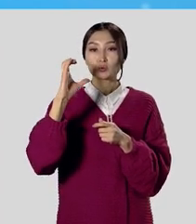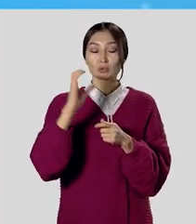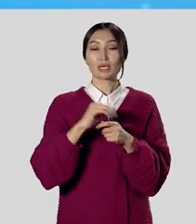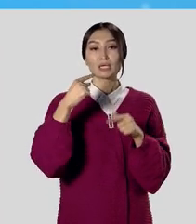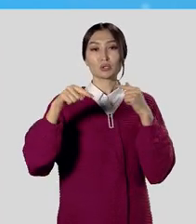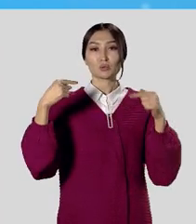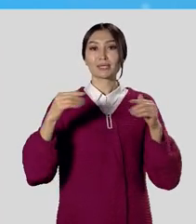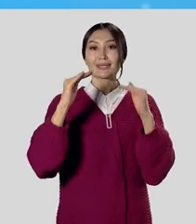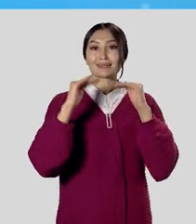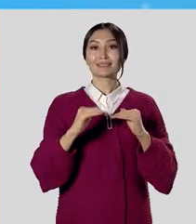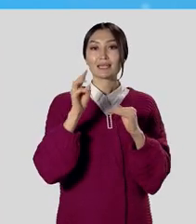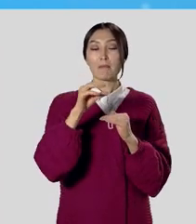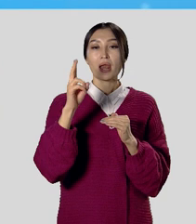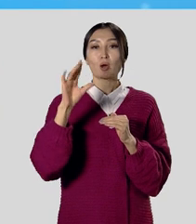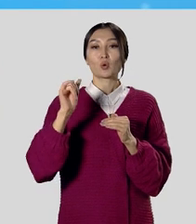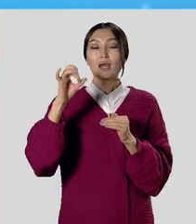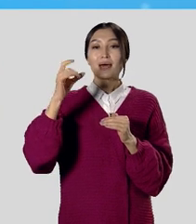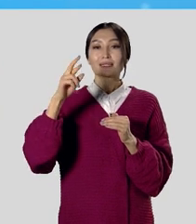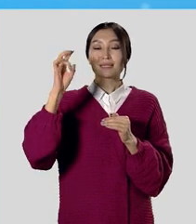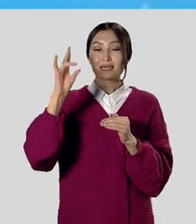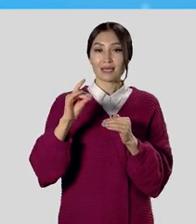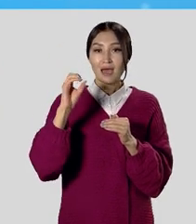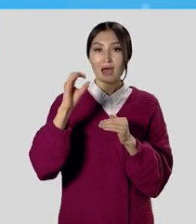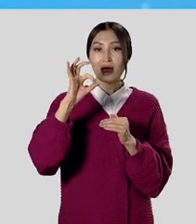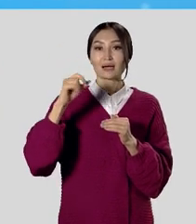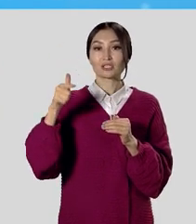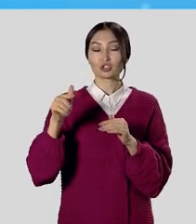другие низкомолекулярные органические вещества.